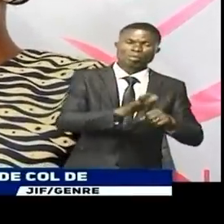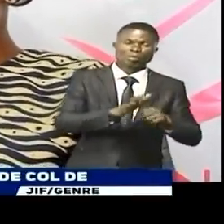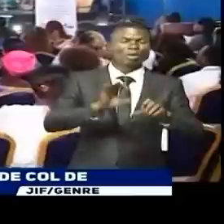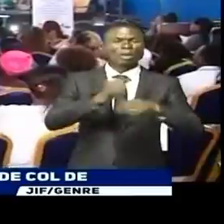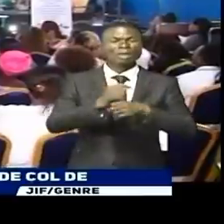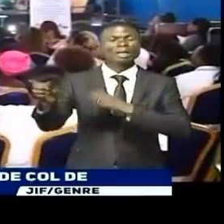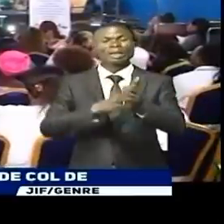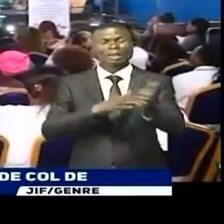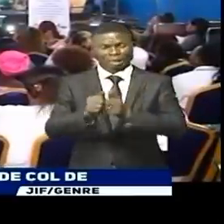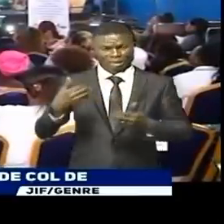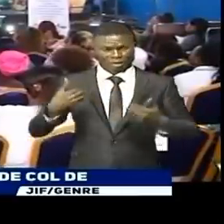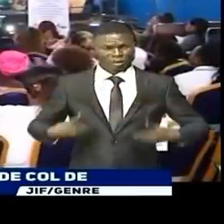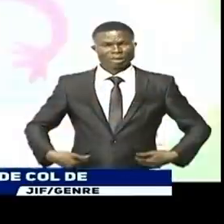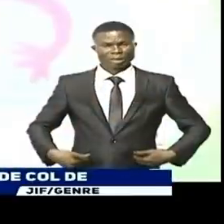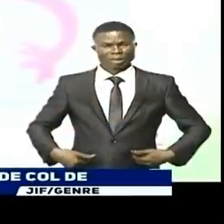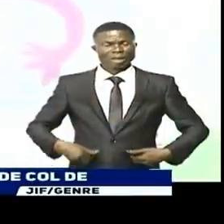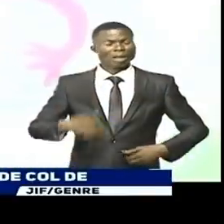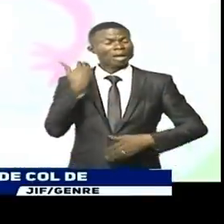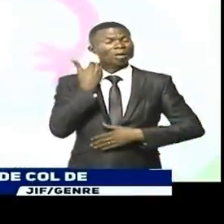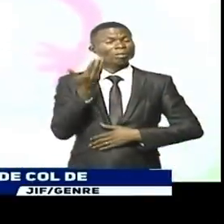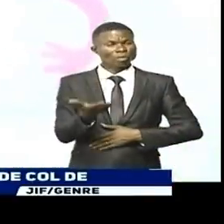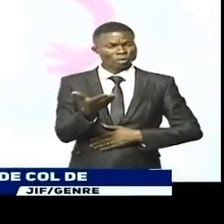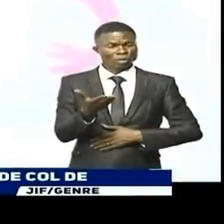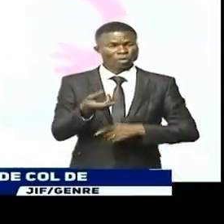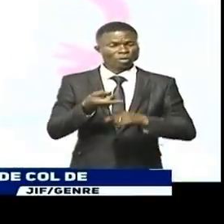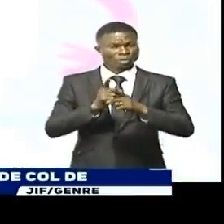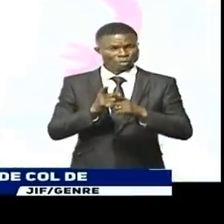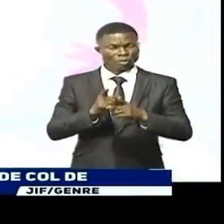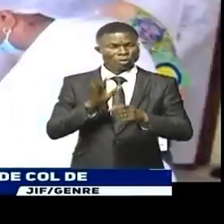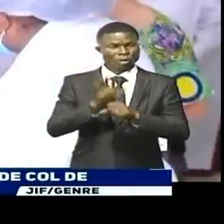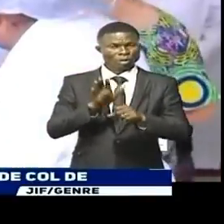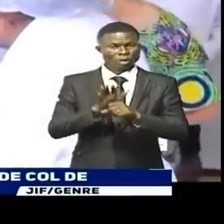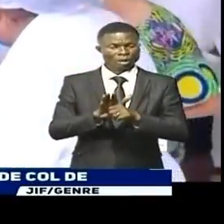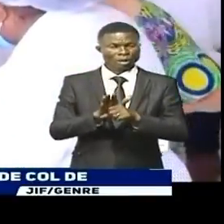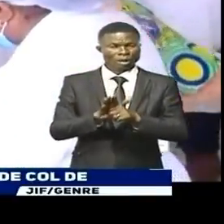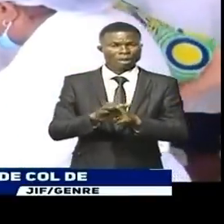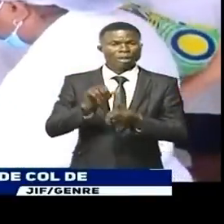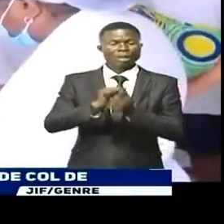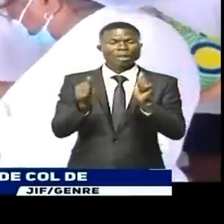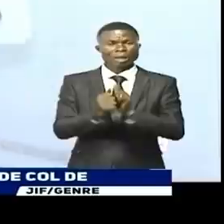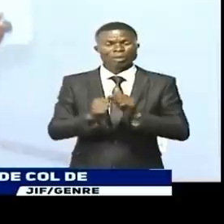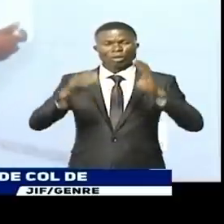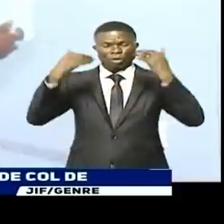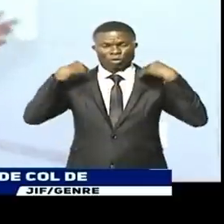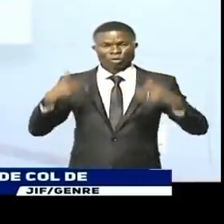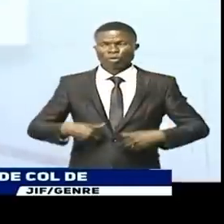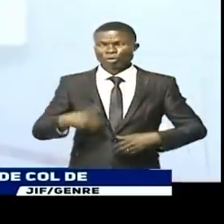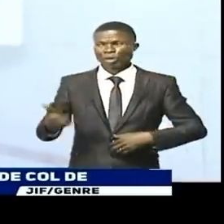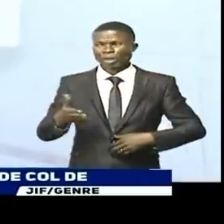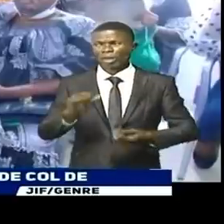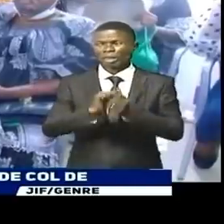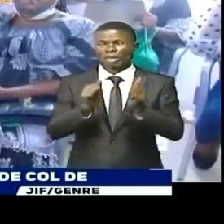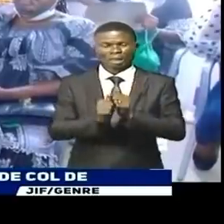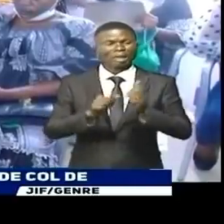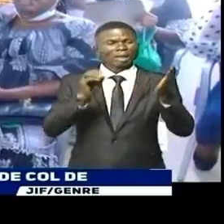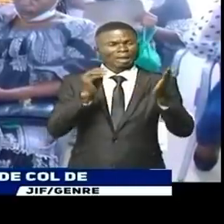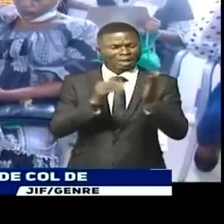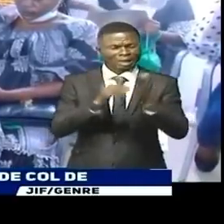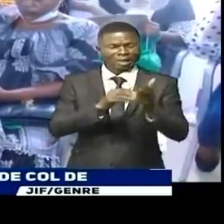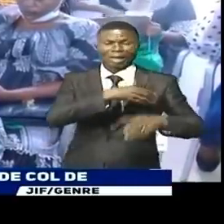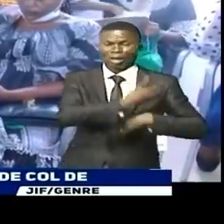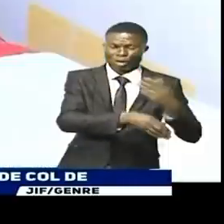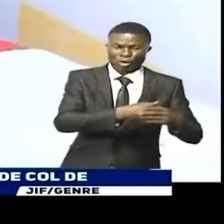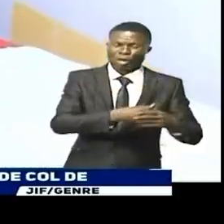notons que cette pathologie est due à la multiplication d ordonner des celi dans un ordre quelconque avec comme 5 tonnes les saignements